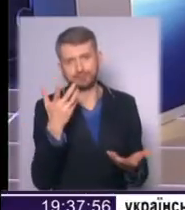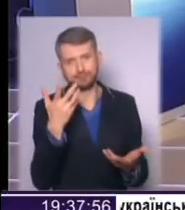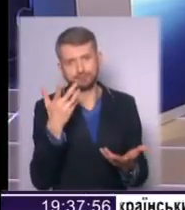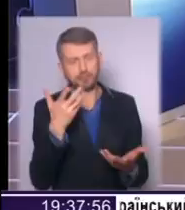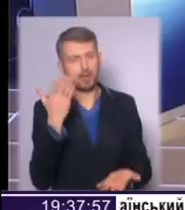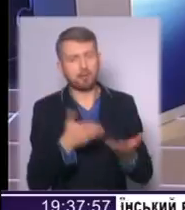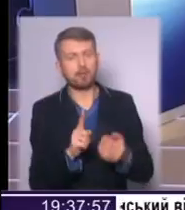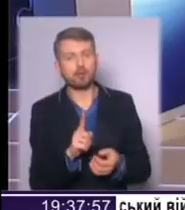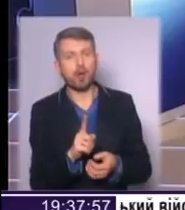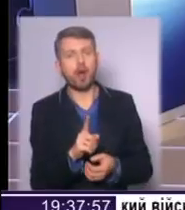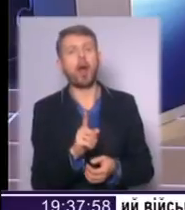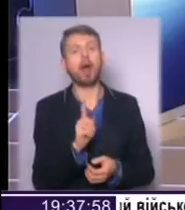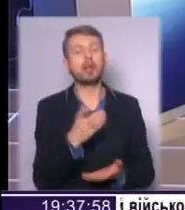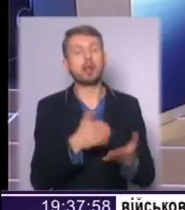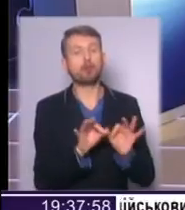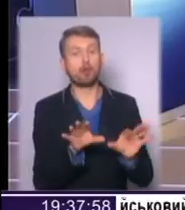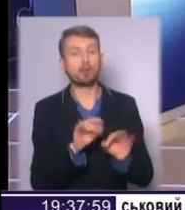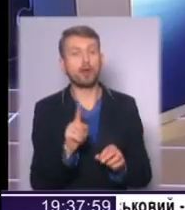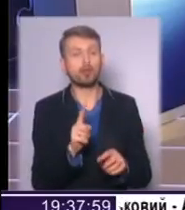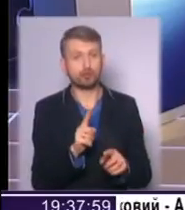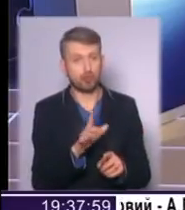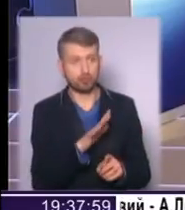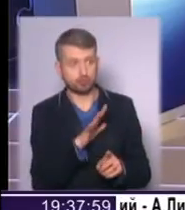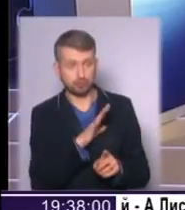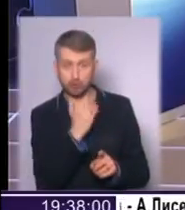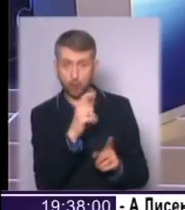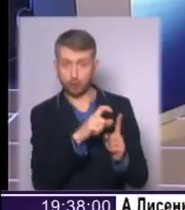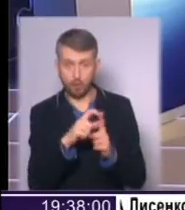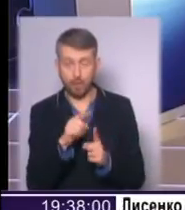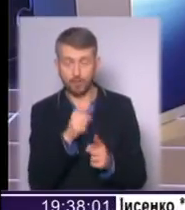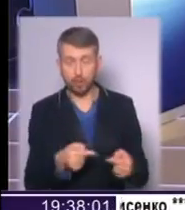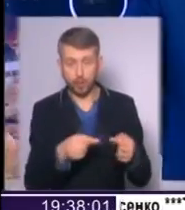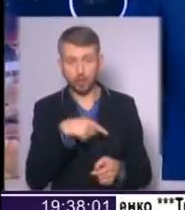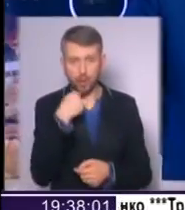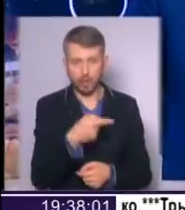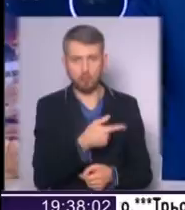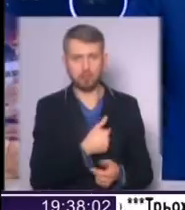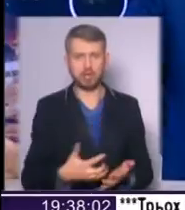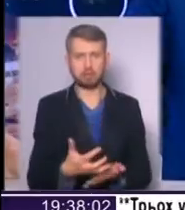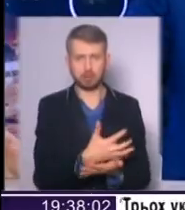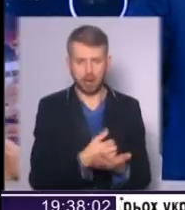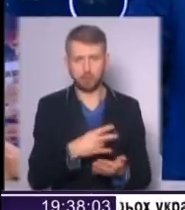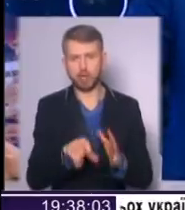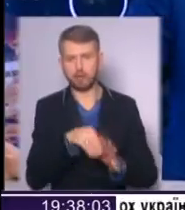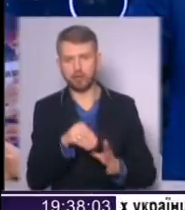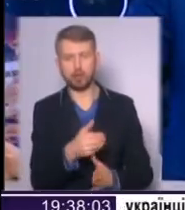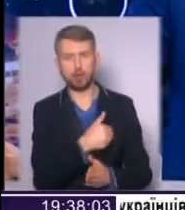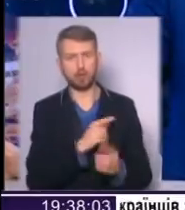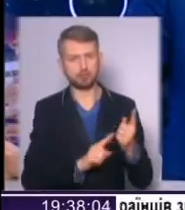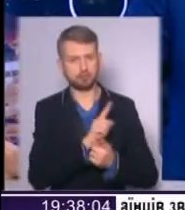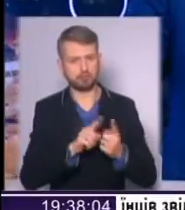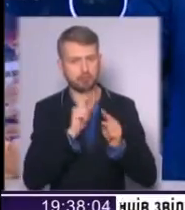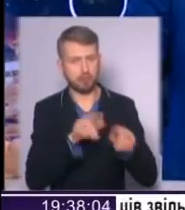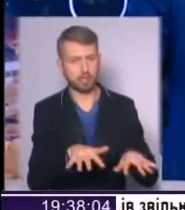щось там... Але якщо коментувати те, що цитувалося, він конкретно казав, що ми збираємося на вибори, ми хочемо перезавантаження